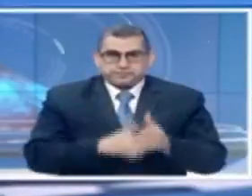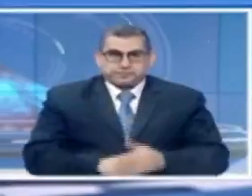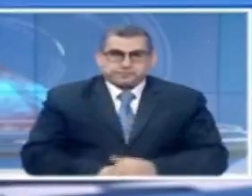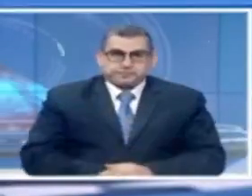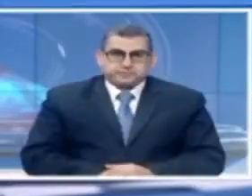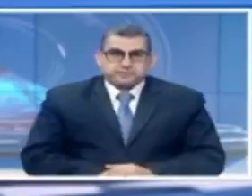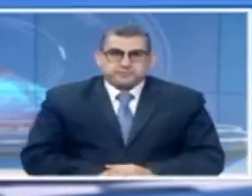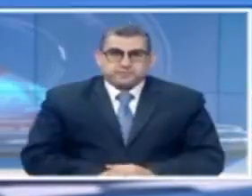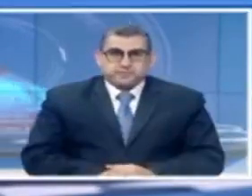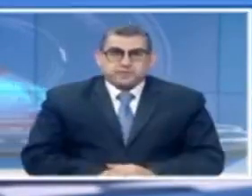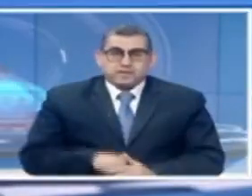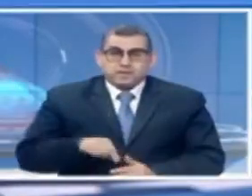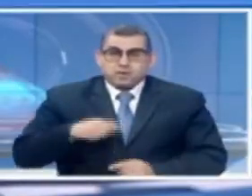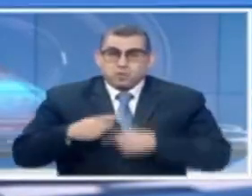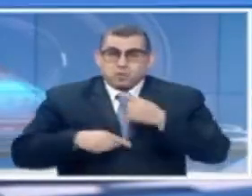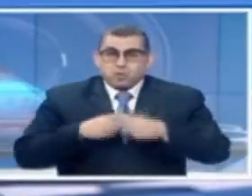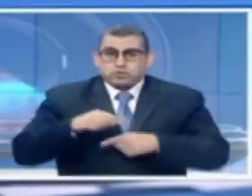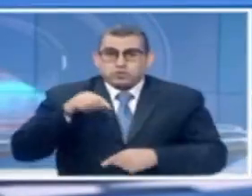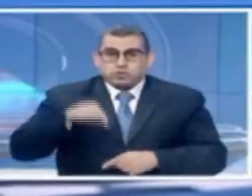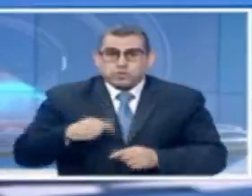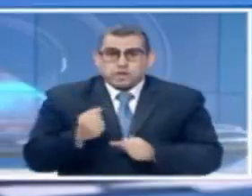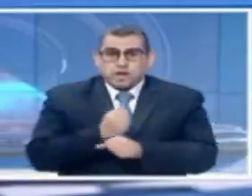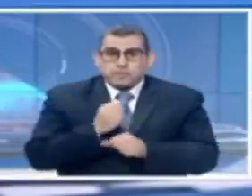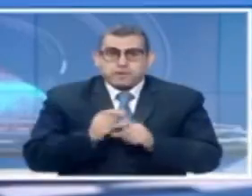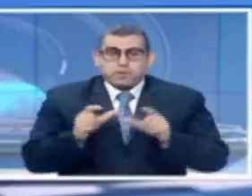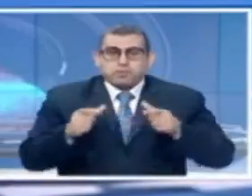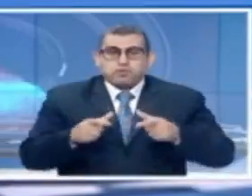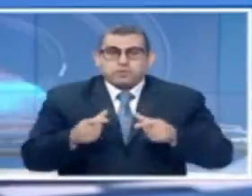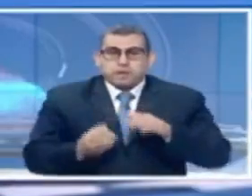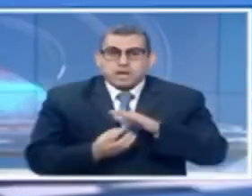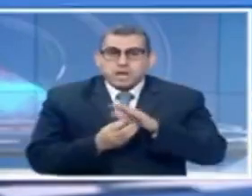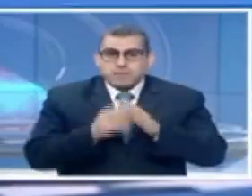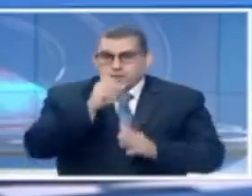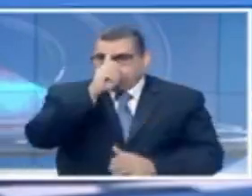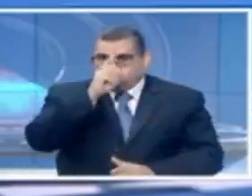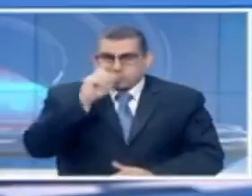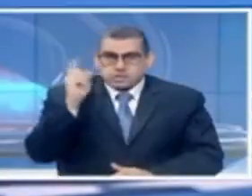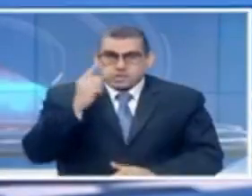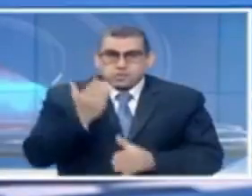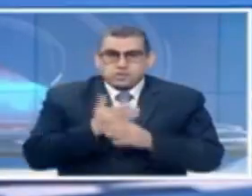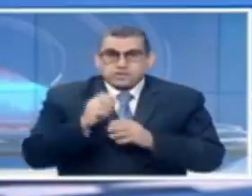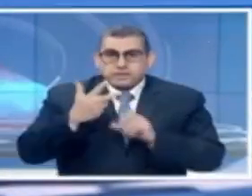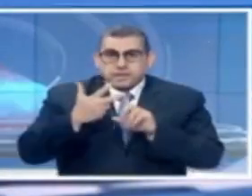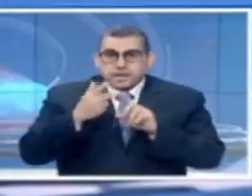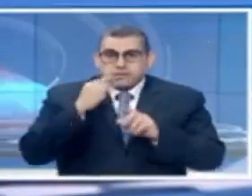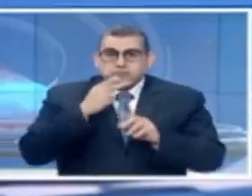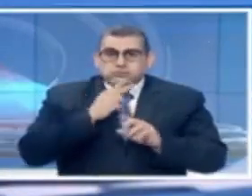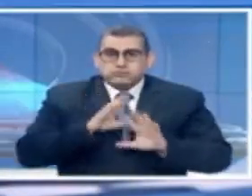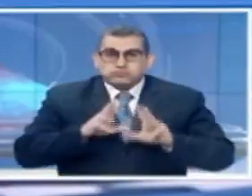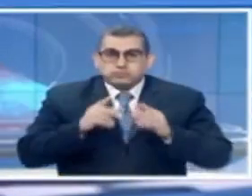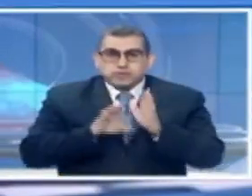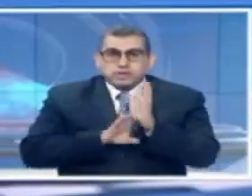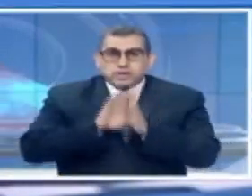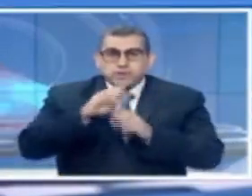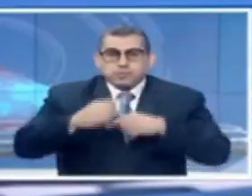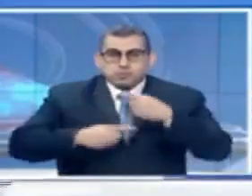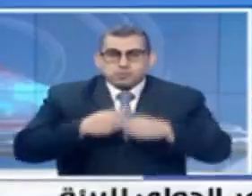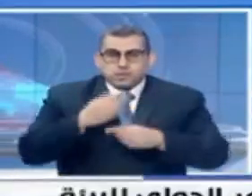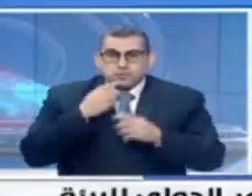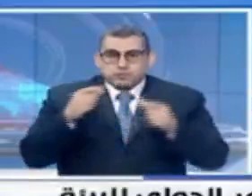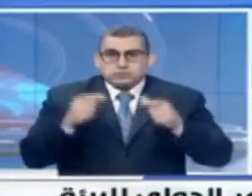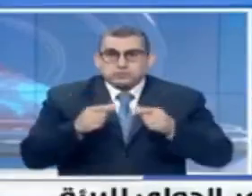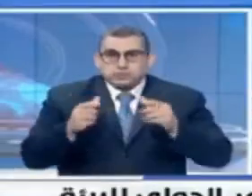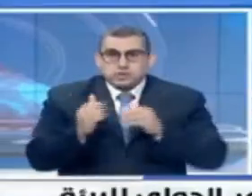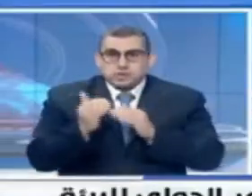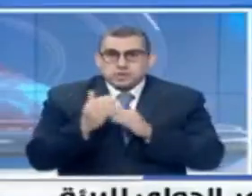صباحا. تتواصل اليوم عمل مؤتمر جامعة الأزهر الدولية الثالث للبيئة والتنمية المستدامة الذي يعقد على مدار